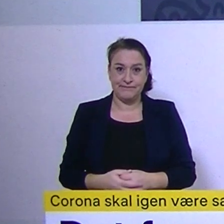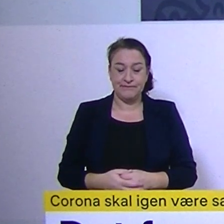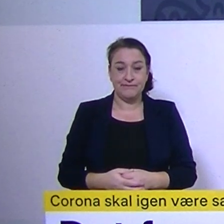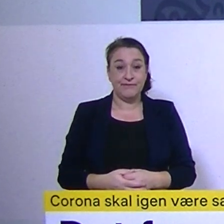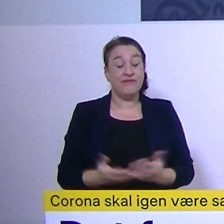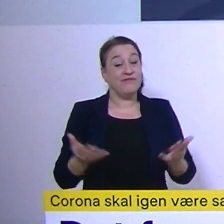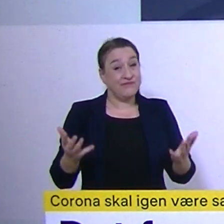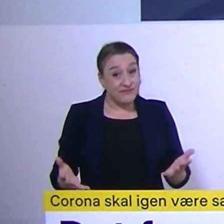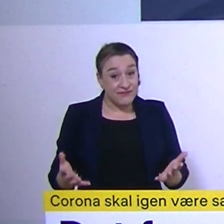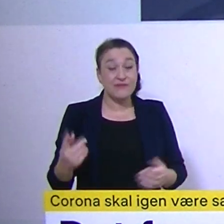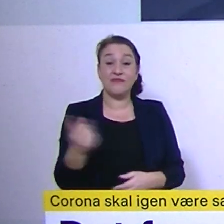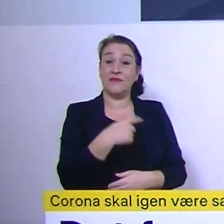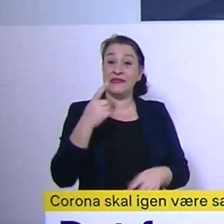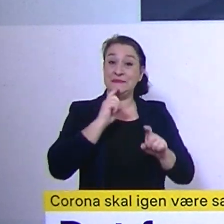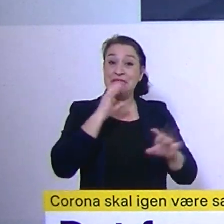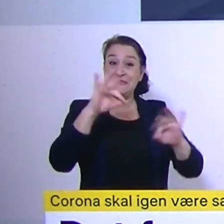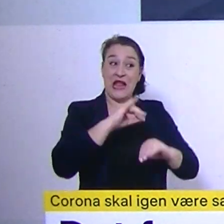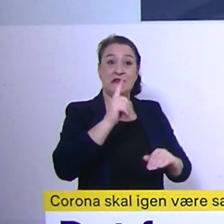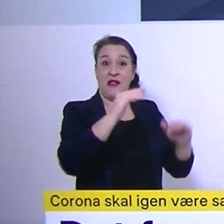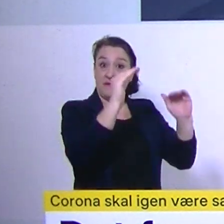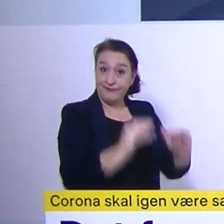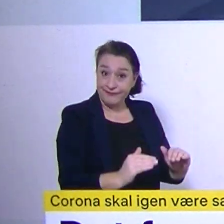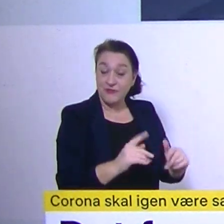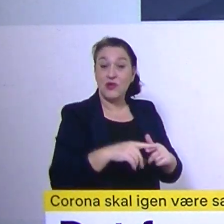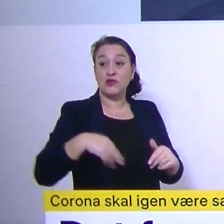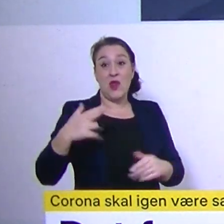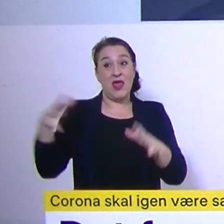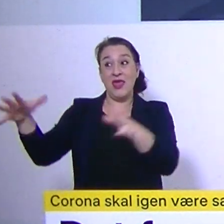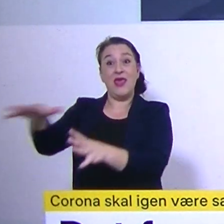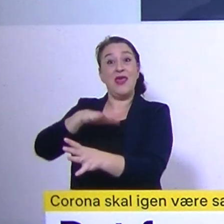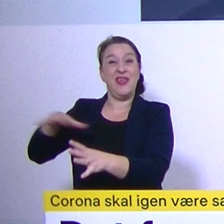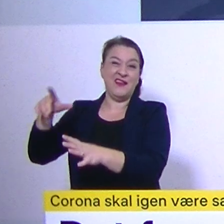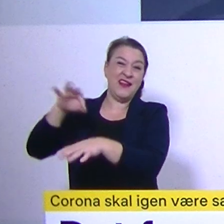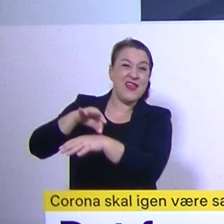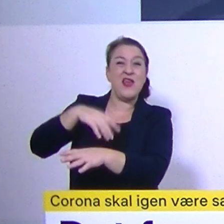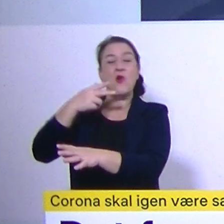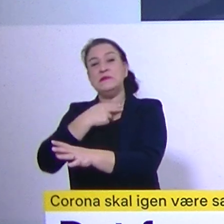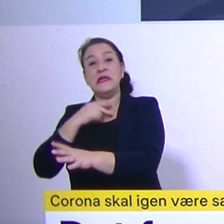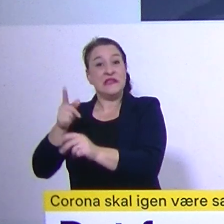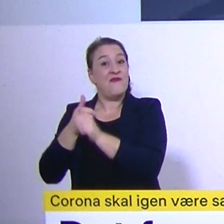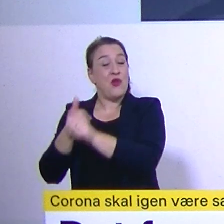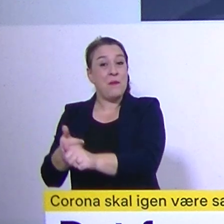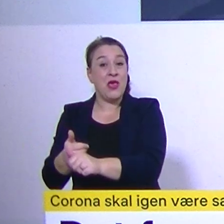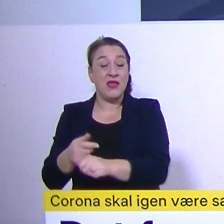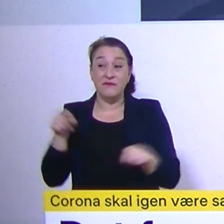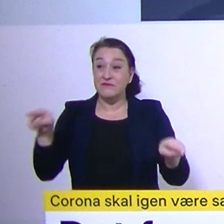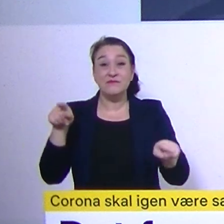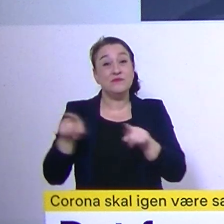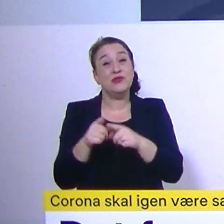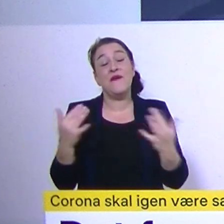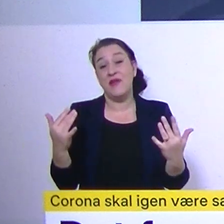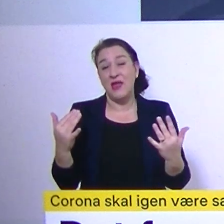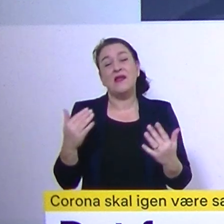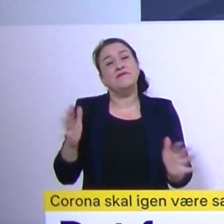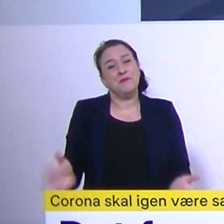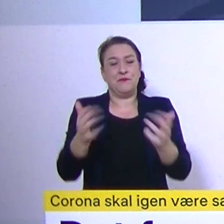Sundhedsvæsenet skal kunne følge med. Det kræver, at der er flere i Danmark, der bliver vaccineret. Mere end 75